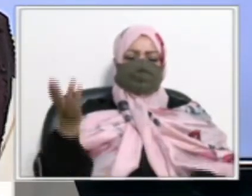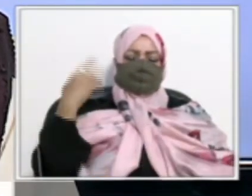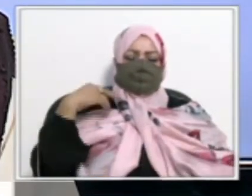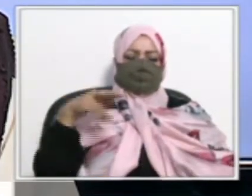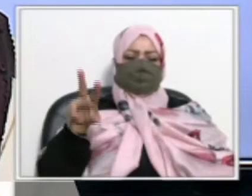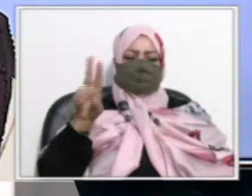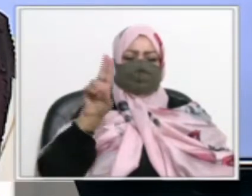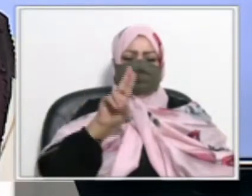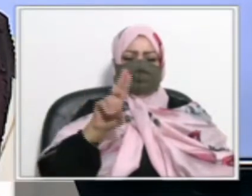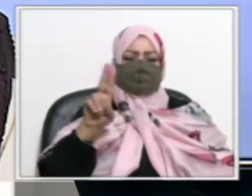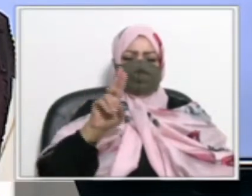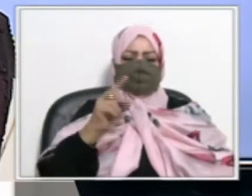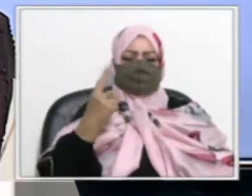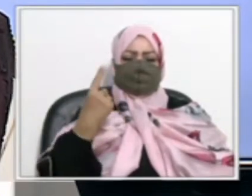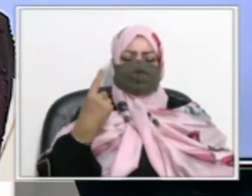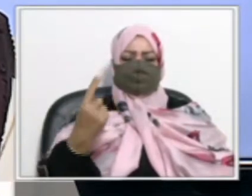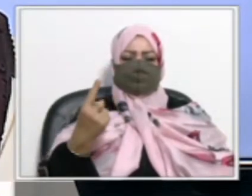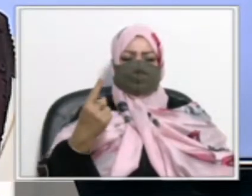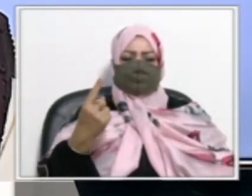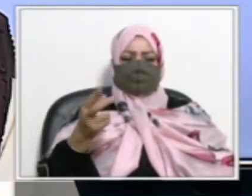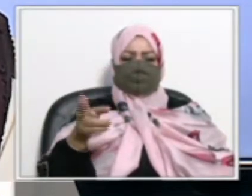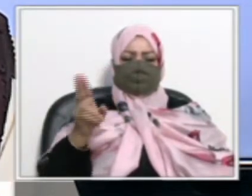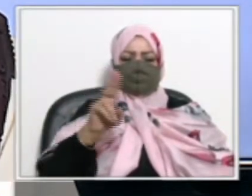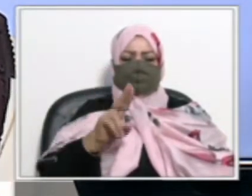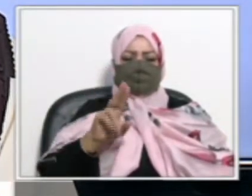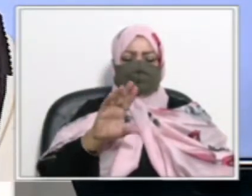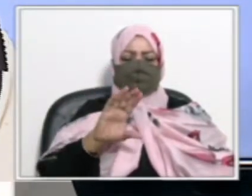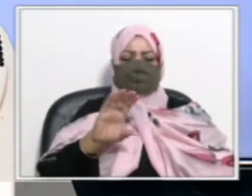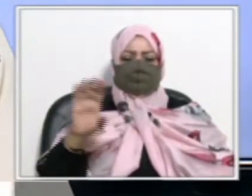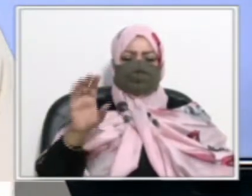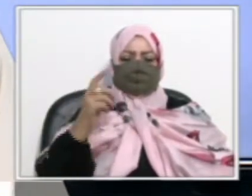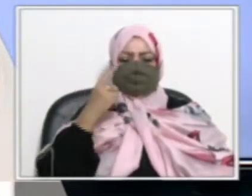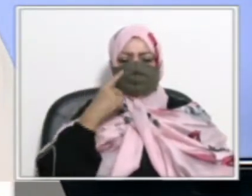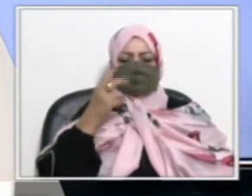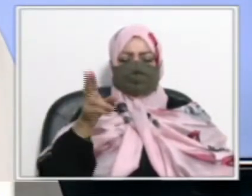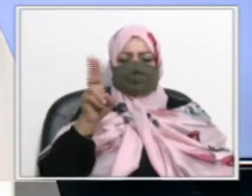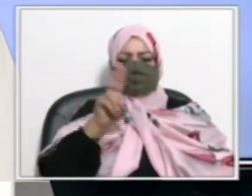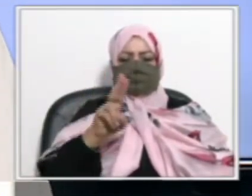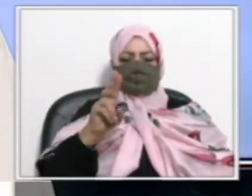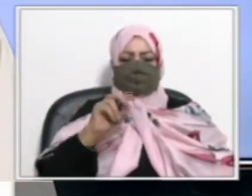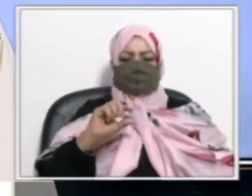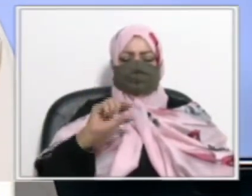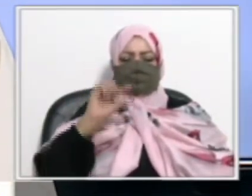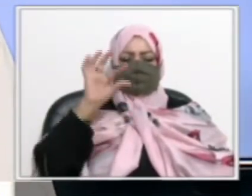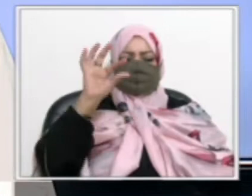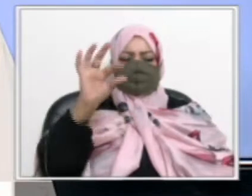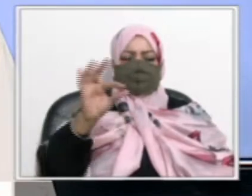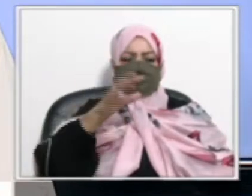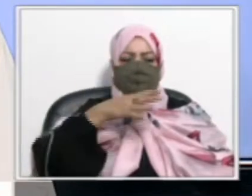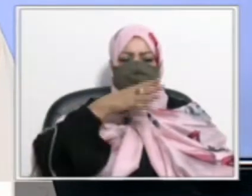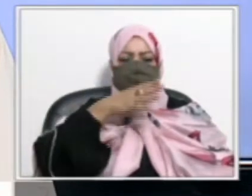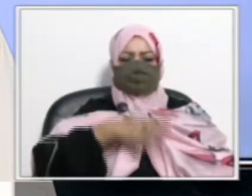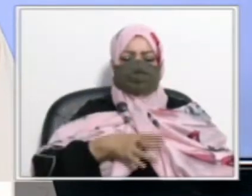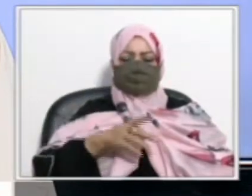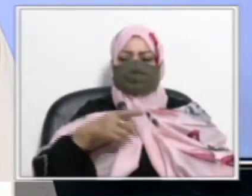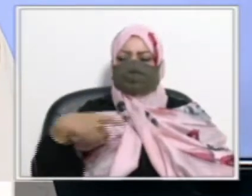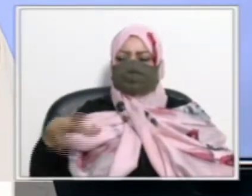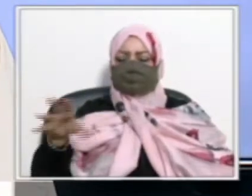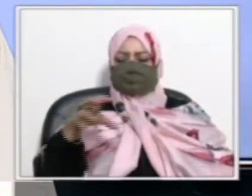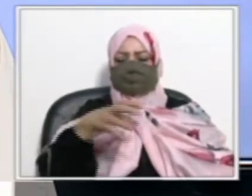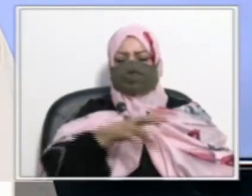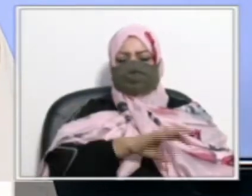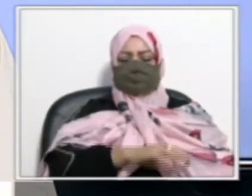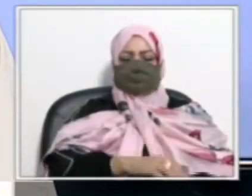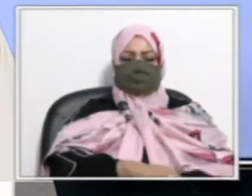عنديش راه بتاع احول الاستفاده ان شاء الله. جابتنا واحده ومشايخنا واحد يعني. تفضل. سؤالي هو قلت لك كيف جبر